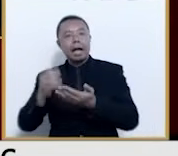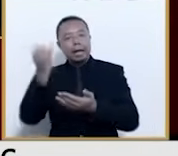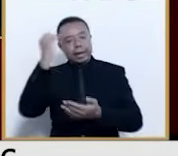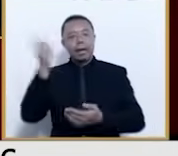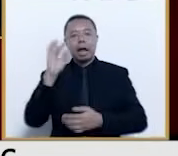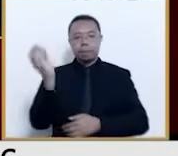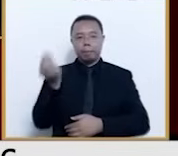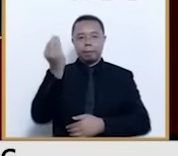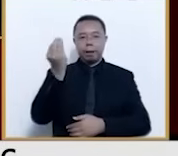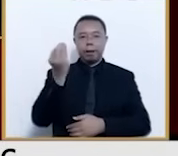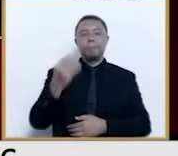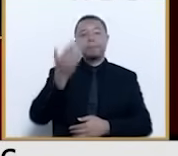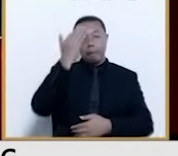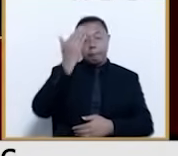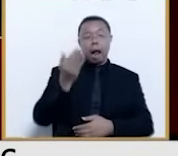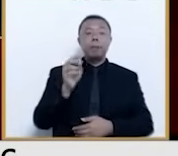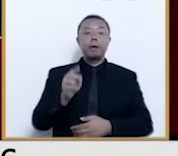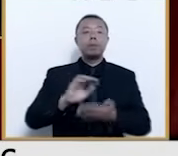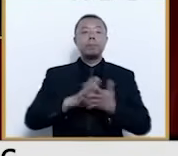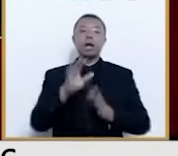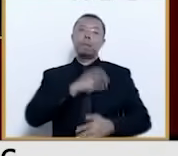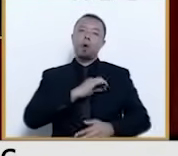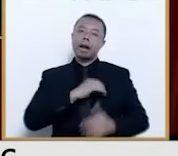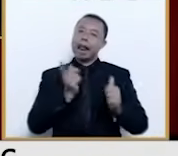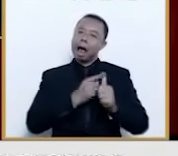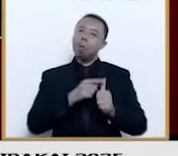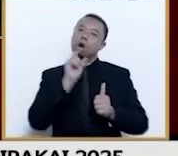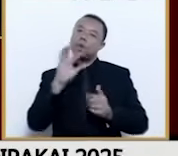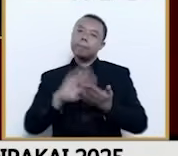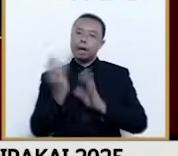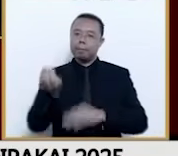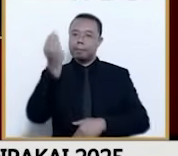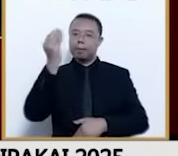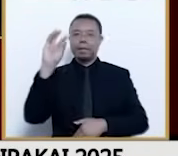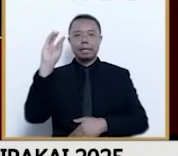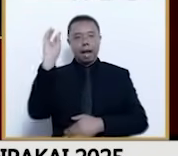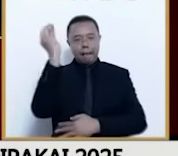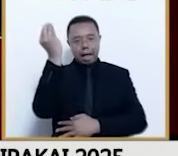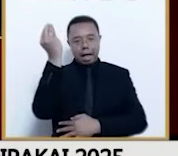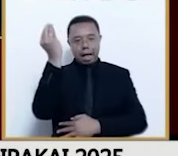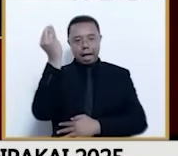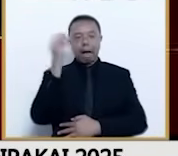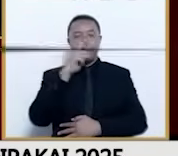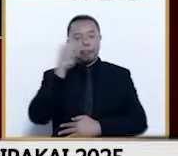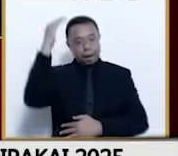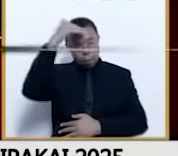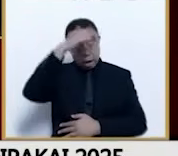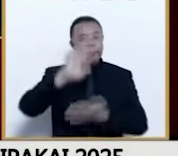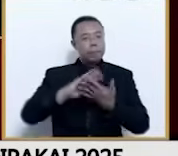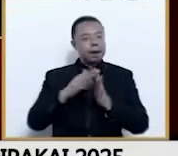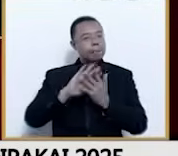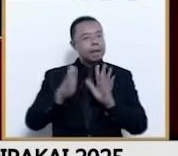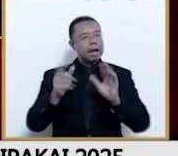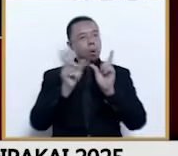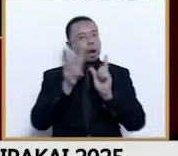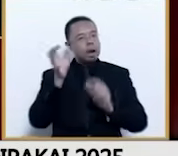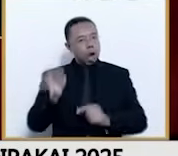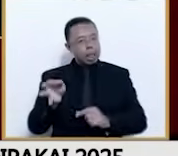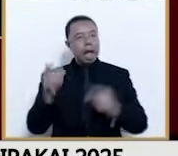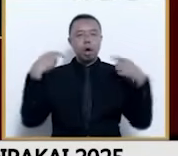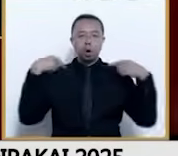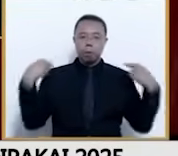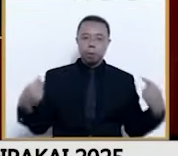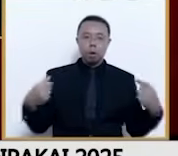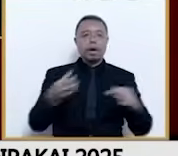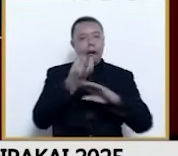Silakan. Pengalaman adalah modal utama memimpin Jakarta. Pak Ridwan Kamil pernah menjadi wali kota,